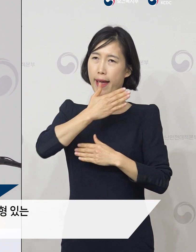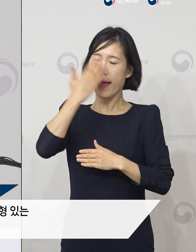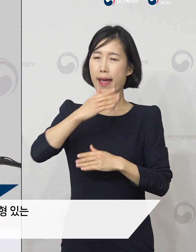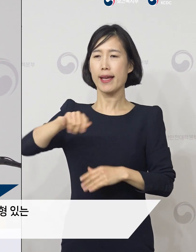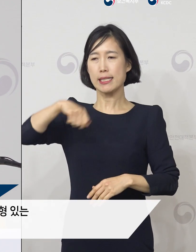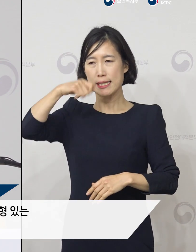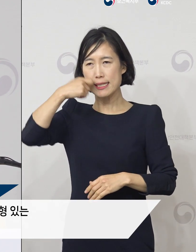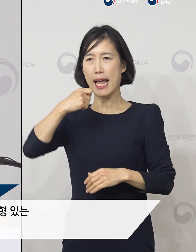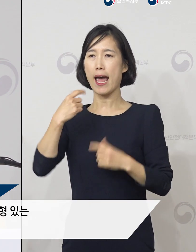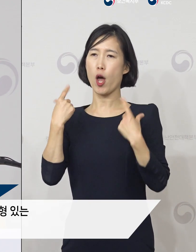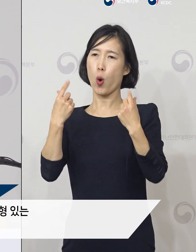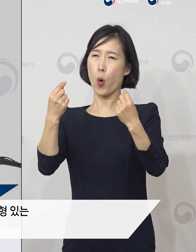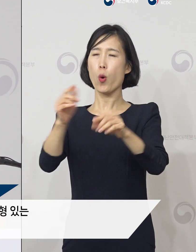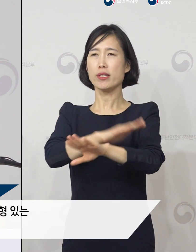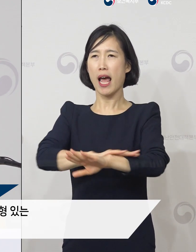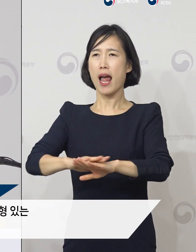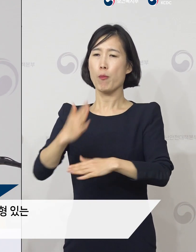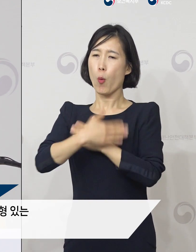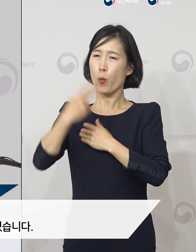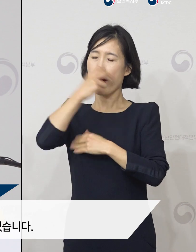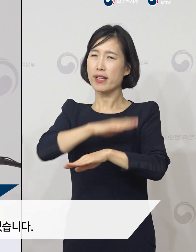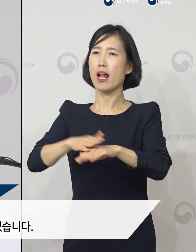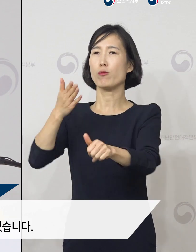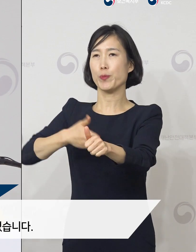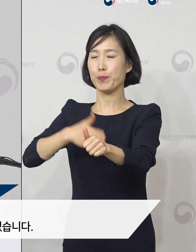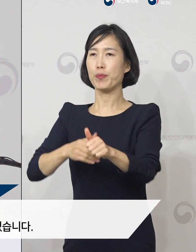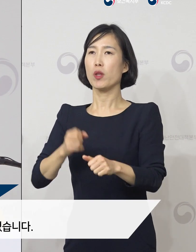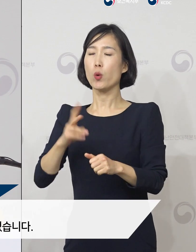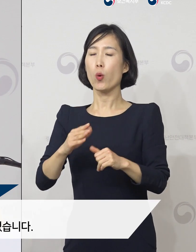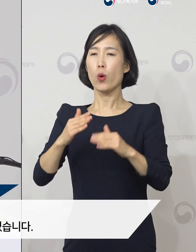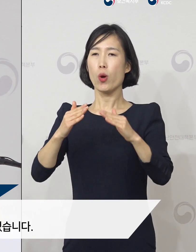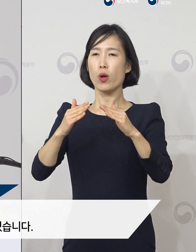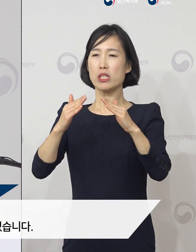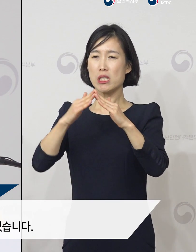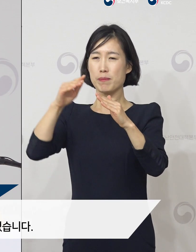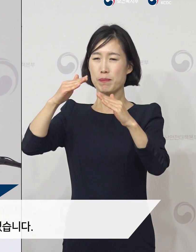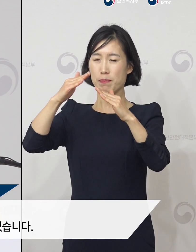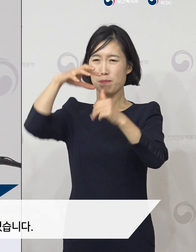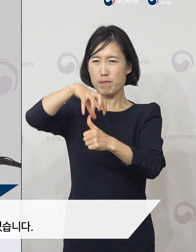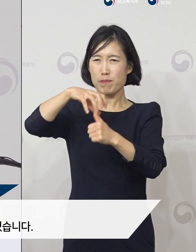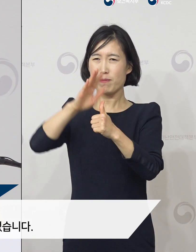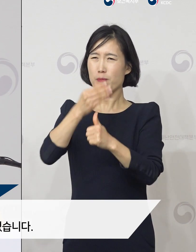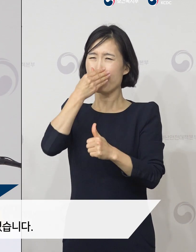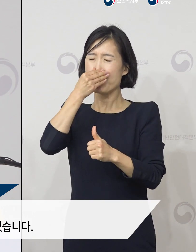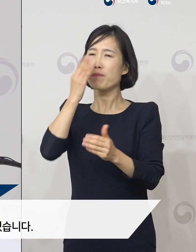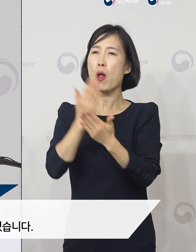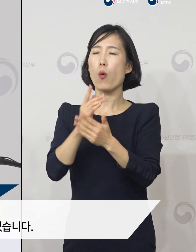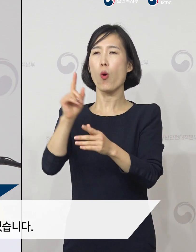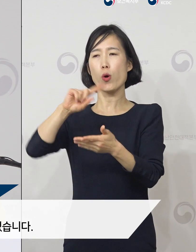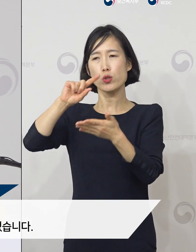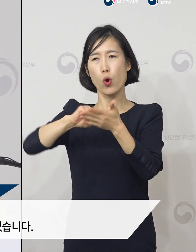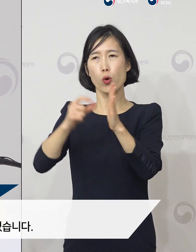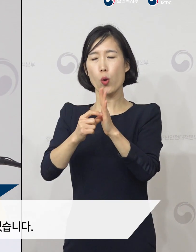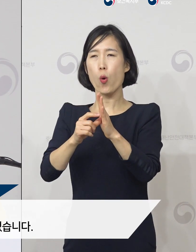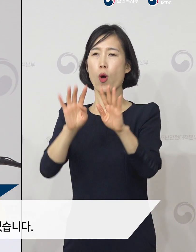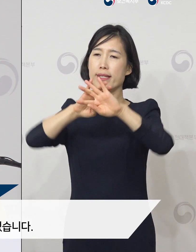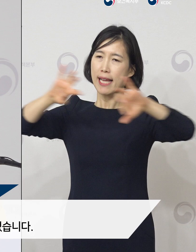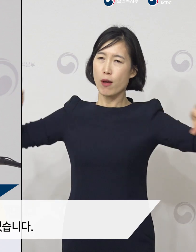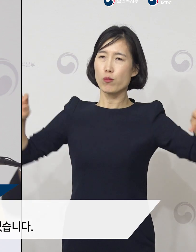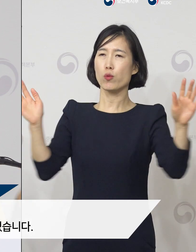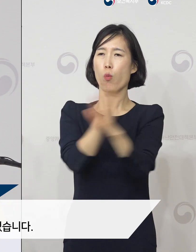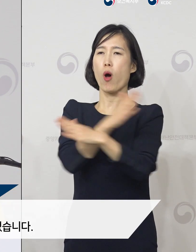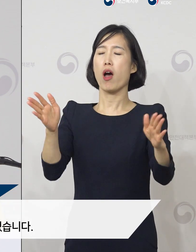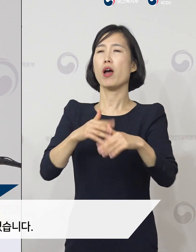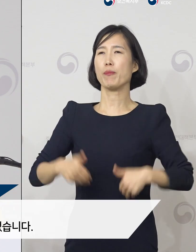식생활, 를 유지하시길 바랍니다. 또한 적절한 실내 환기도 매우 중요합니다. 앞서 밀폐된 공간의